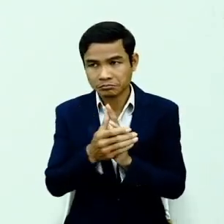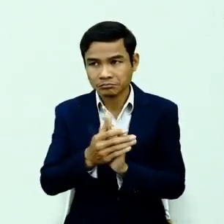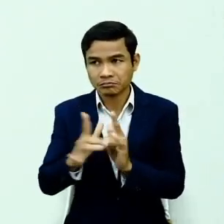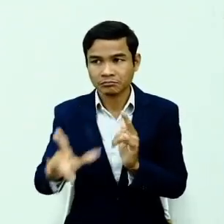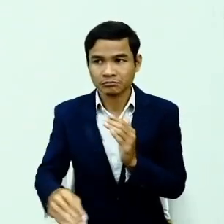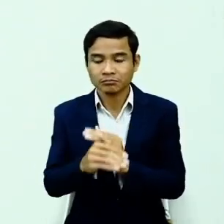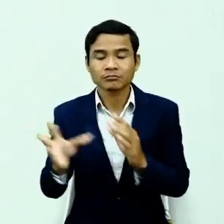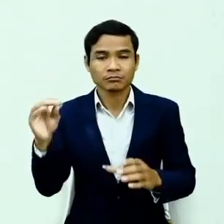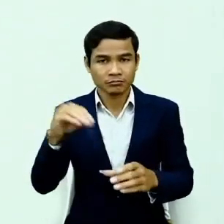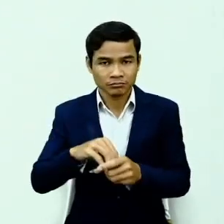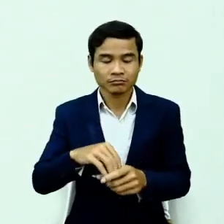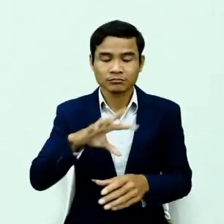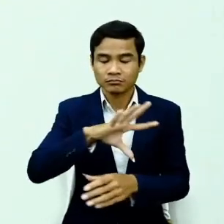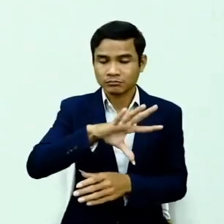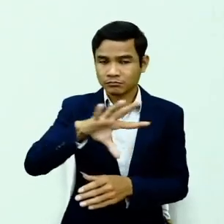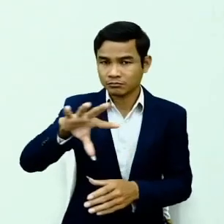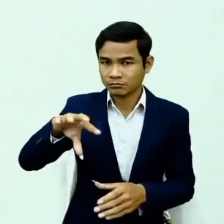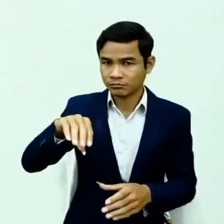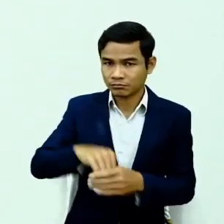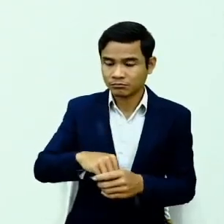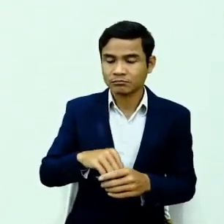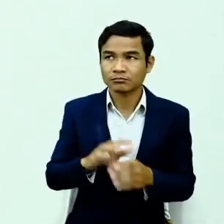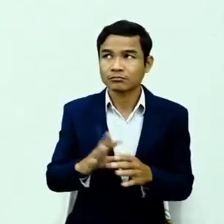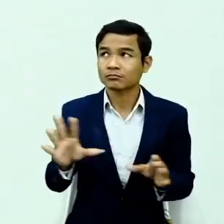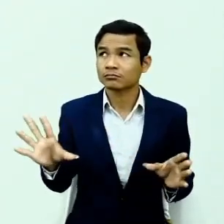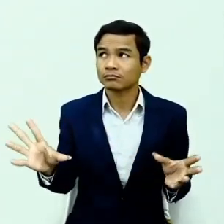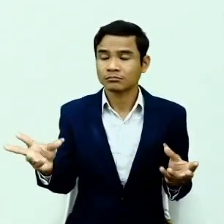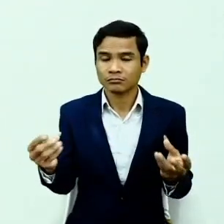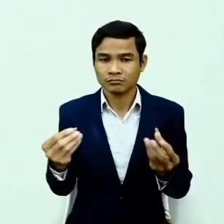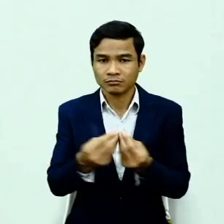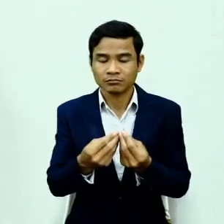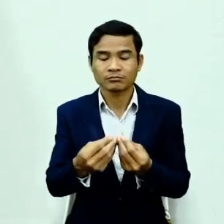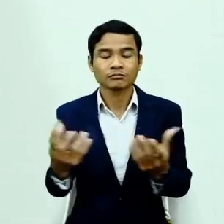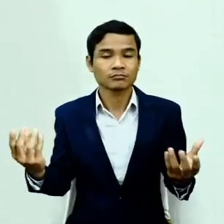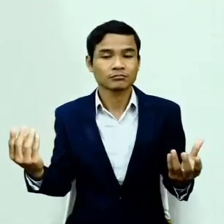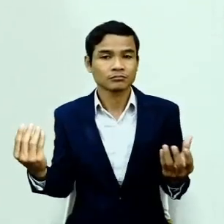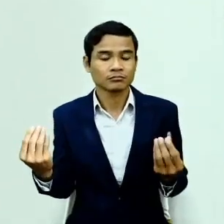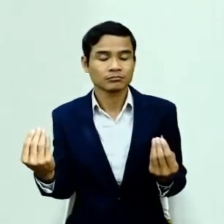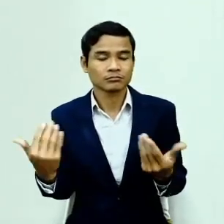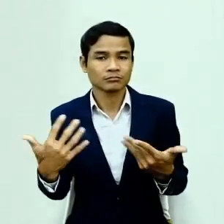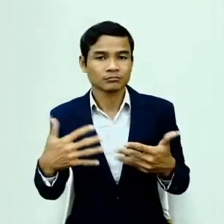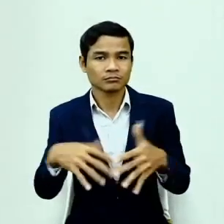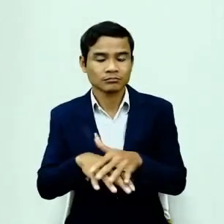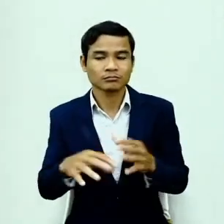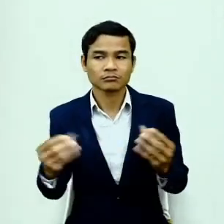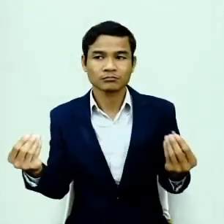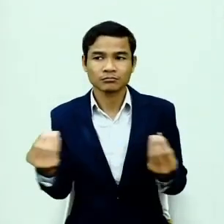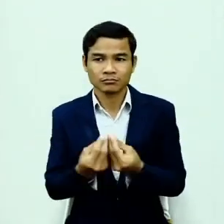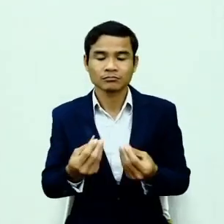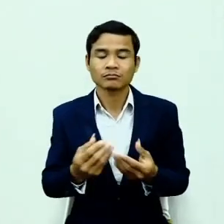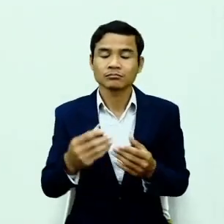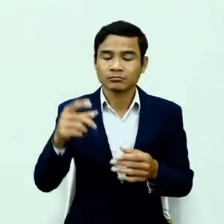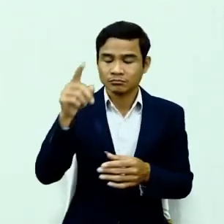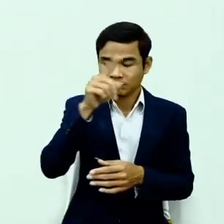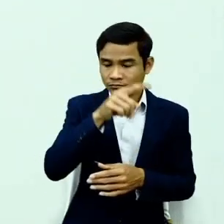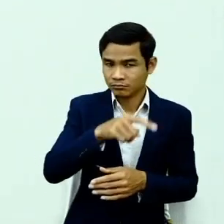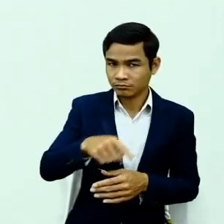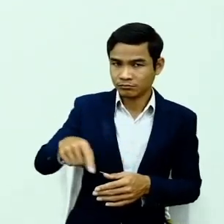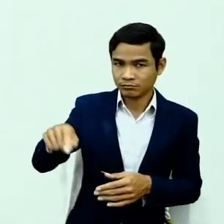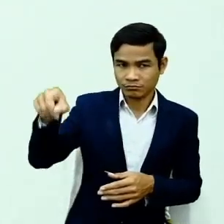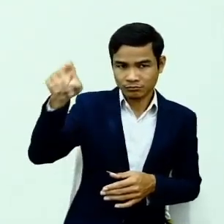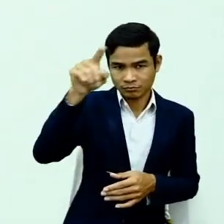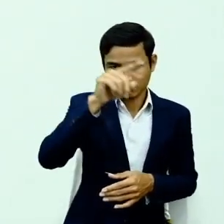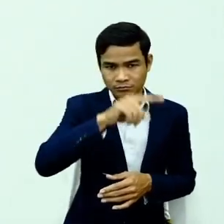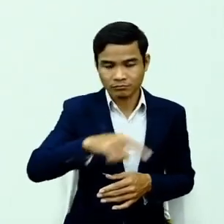mơ. Chà này cứ nó hợp bằng cho với chùm mùi khỉa. Chà con mơ nè con nè.